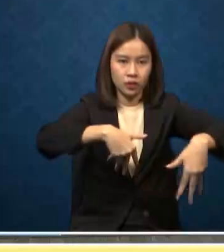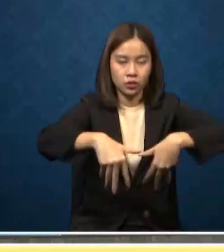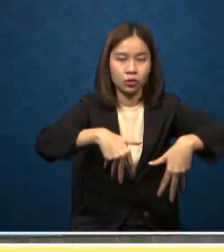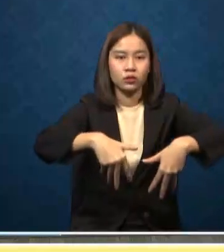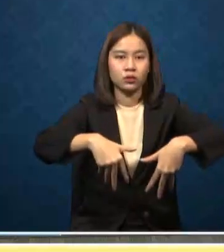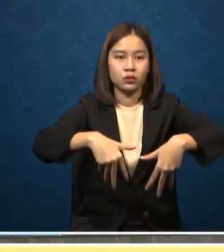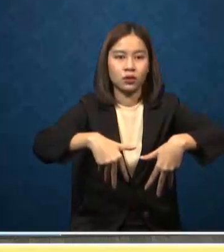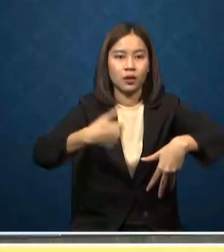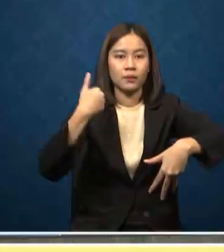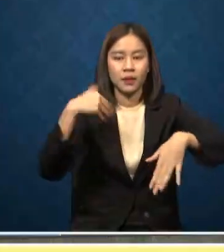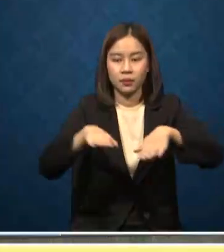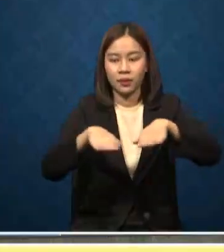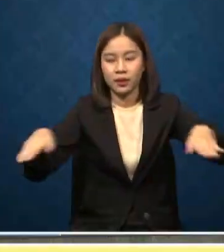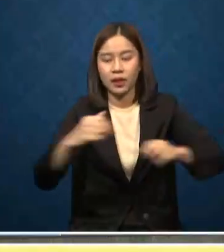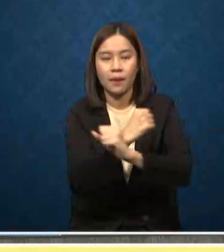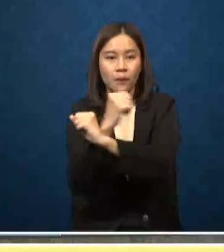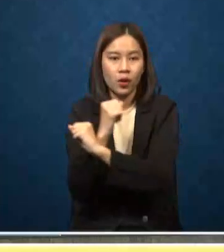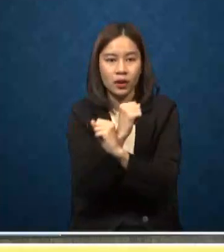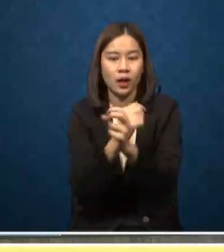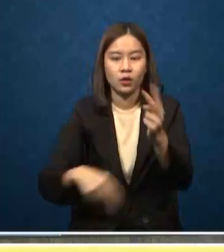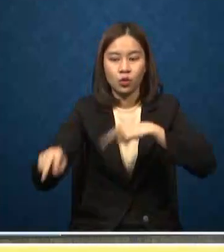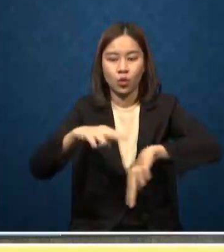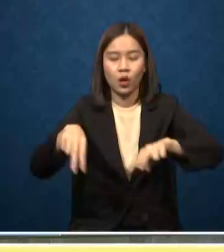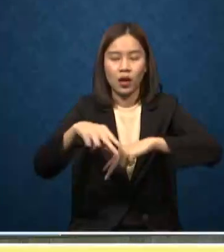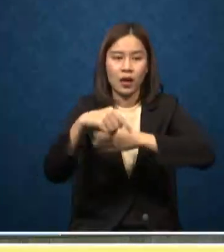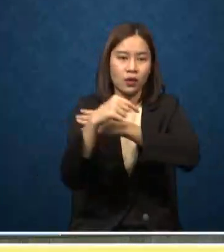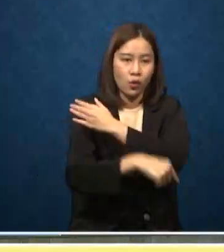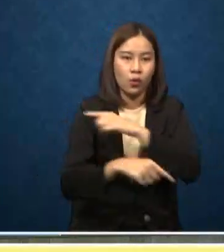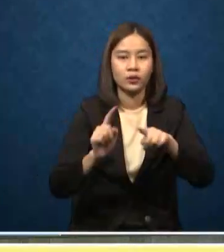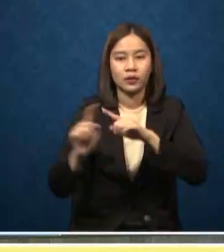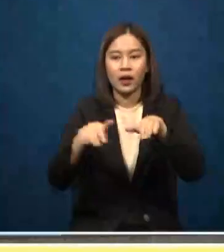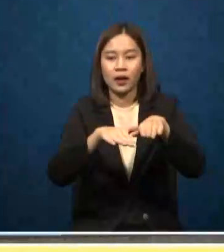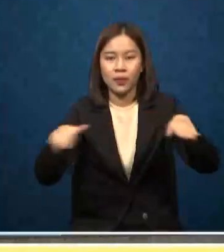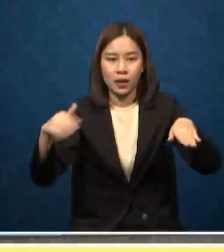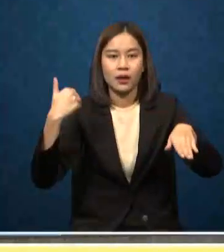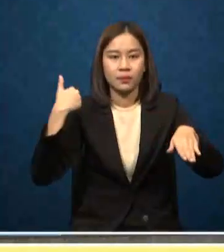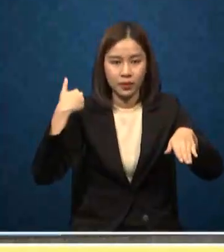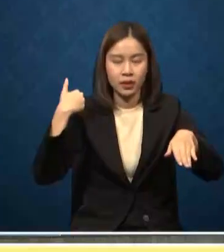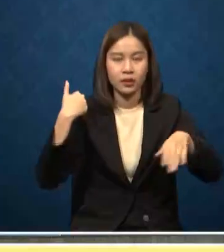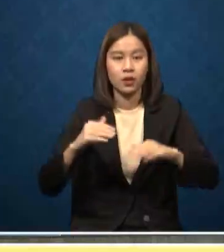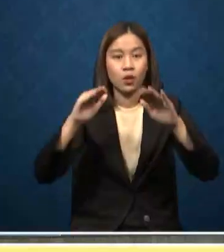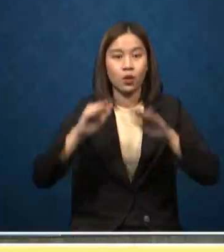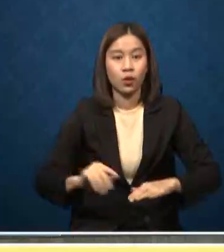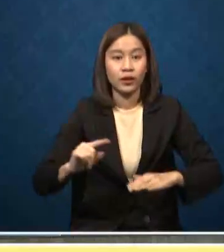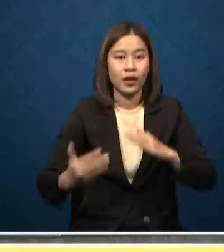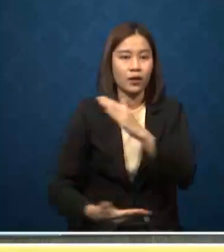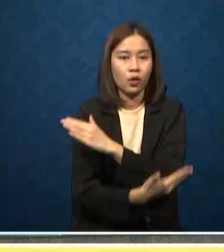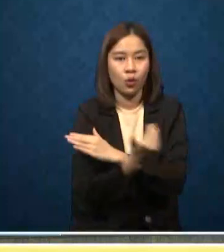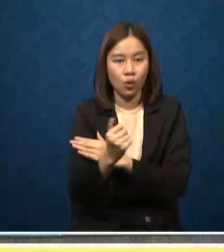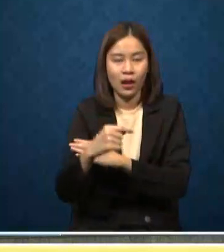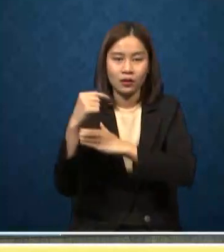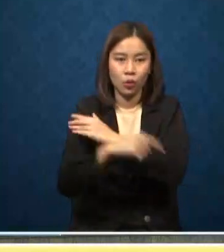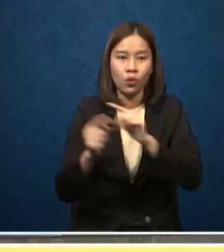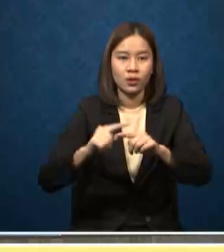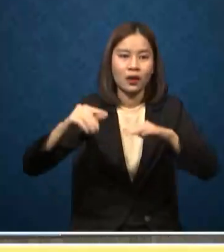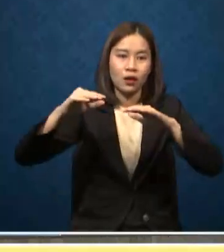จนมีมาตรการป้องกันและควบคุมการทุจริตให้มีมาตรฐานโดยลดโอกาสในการทุจริต